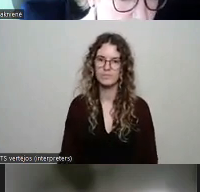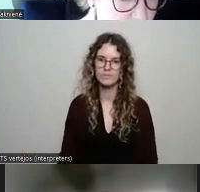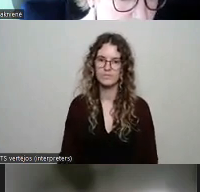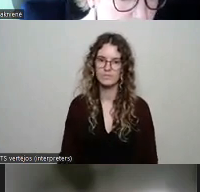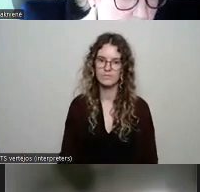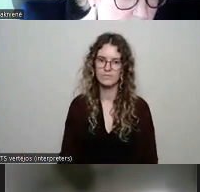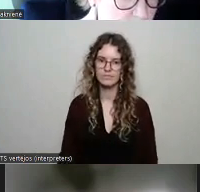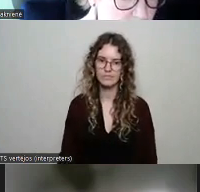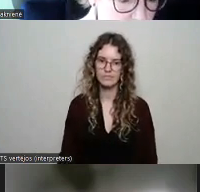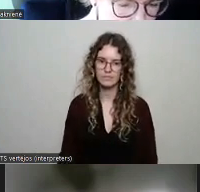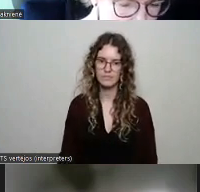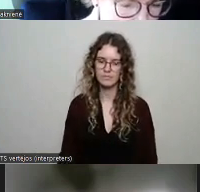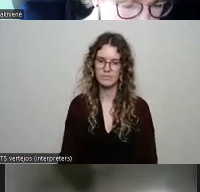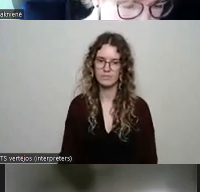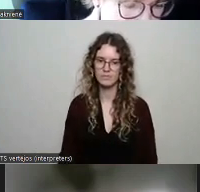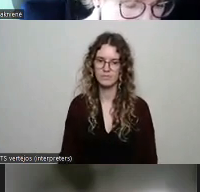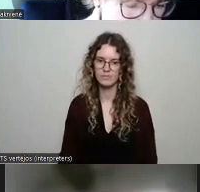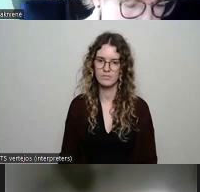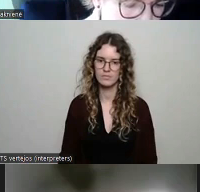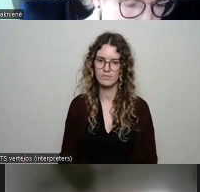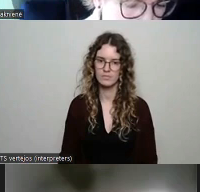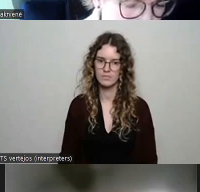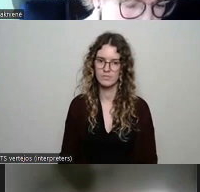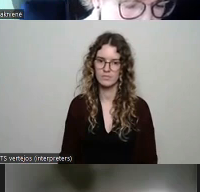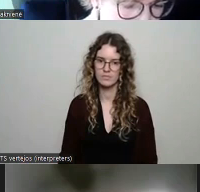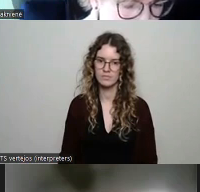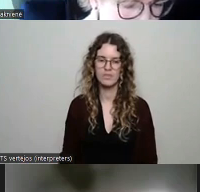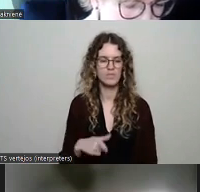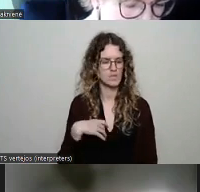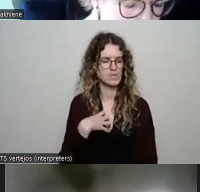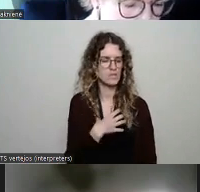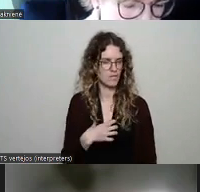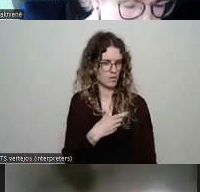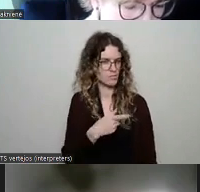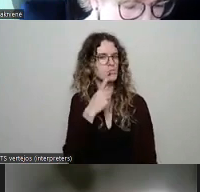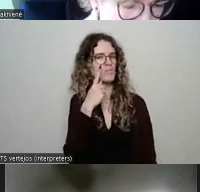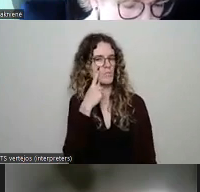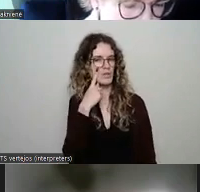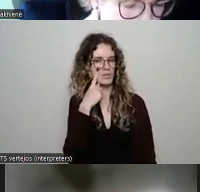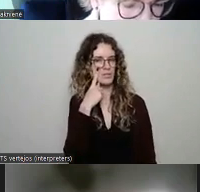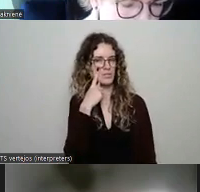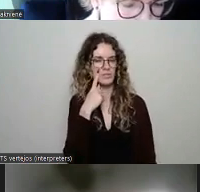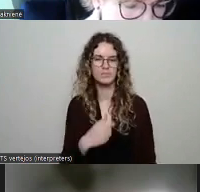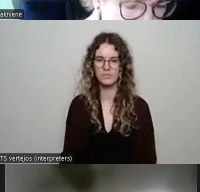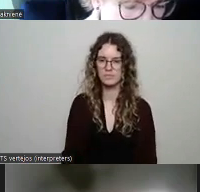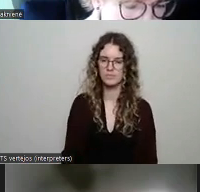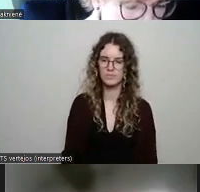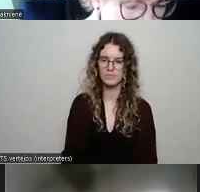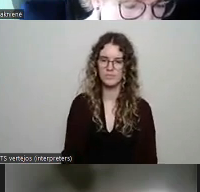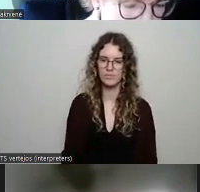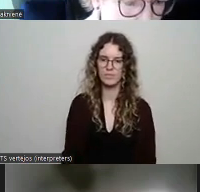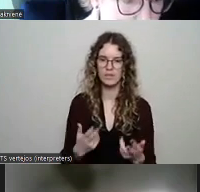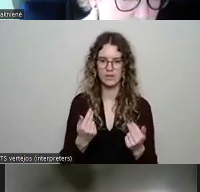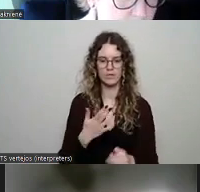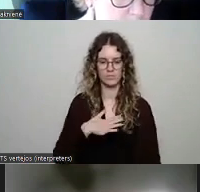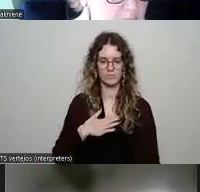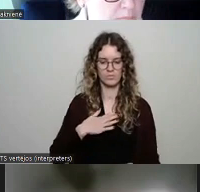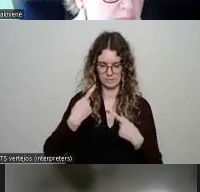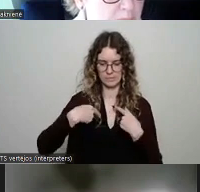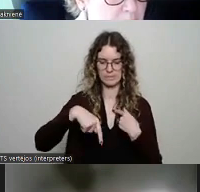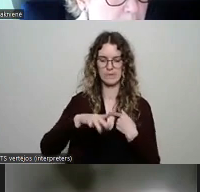Oh, that's really important, isn't it, Jane? Taip, svarbus pastebėjimas. Taip, vienas iš mūsų būsimų webinarų tikrai